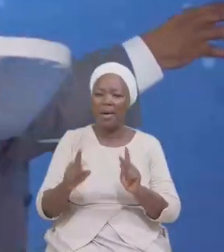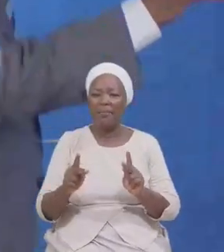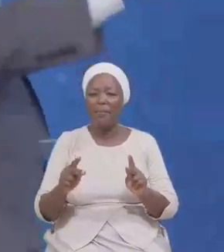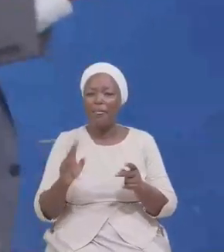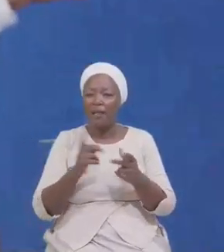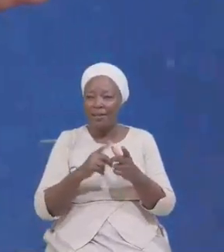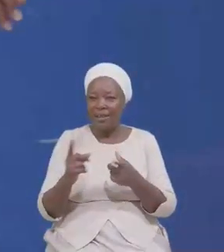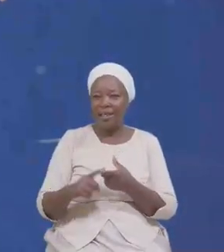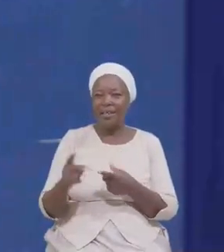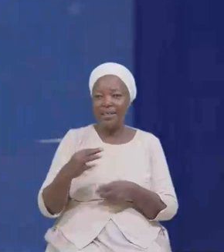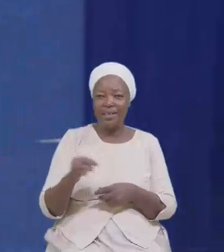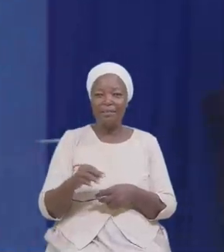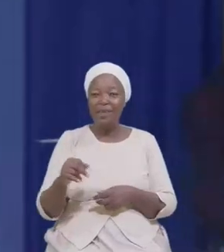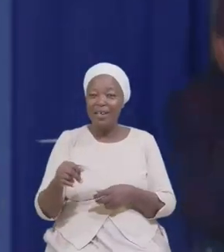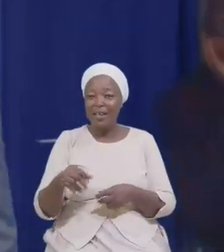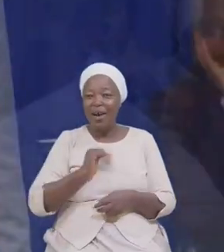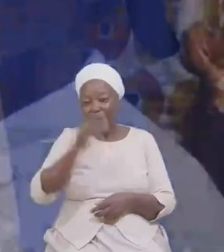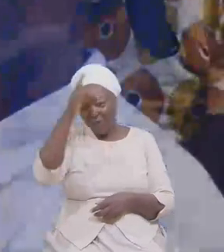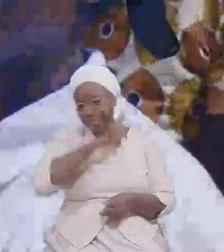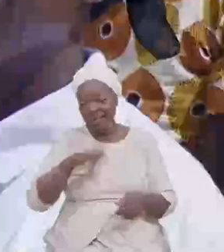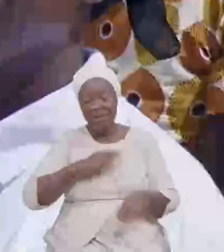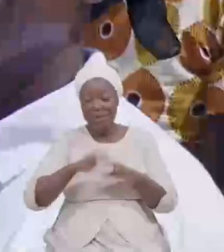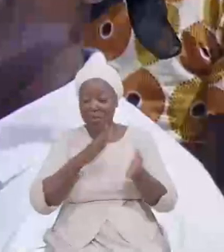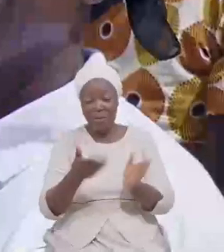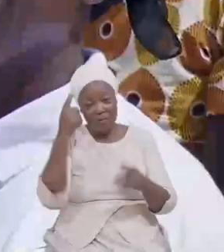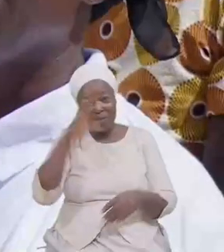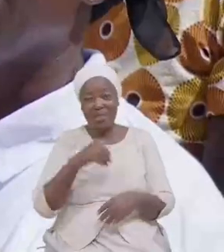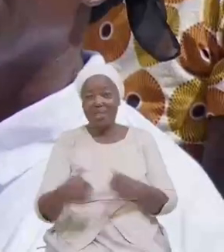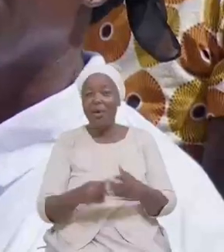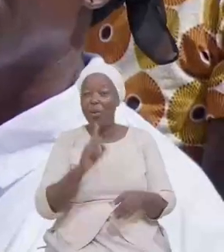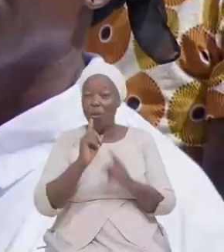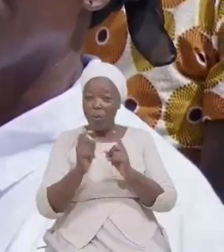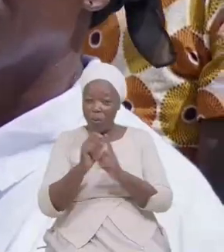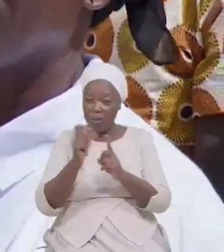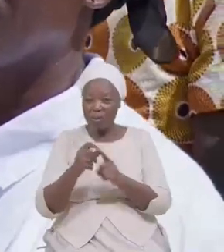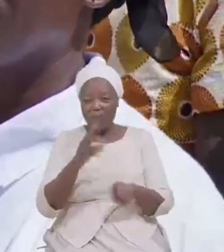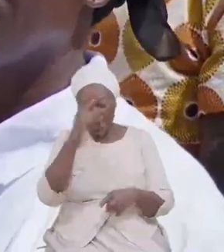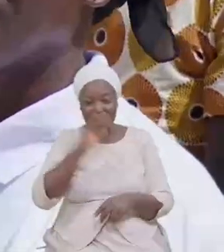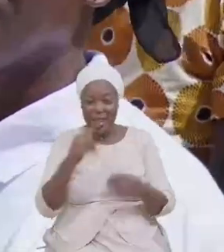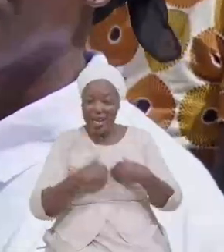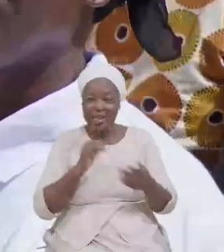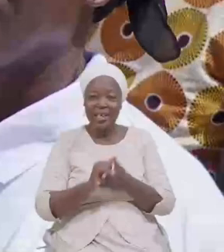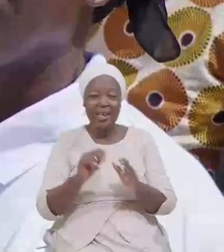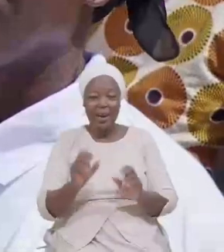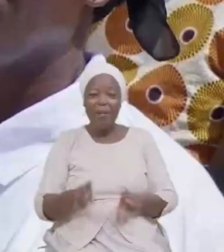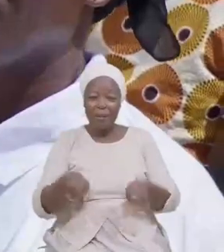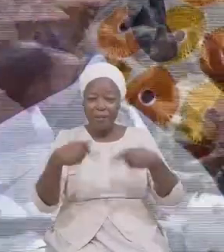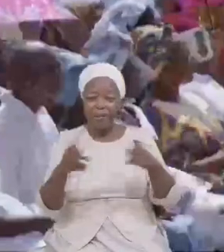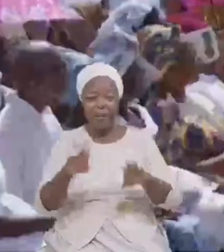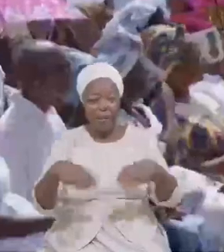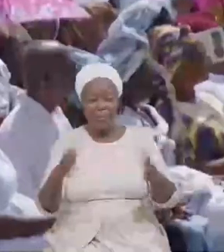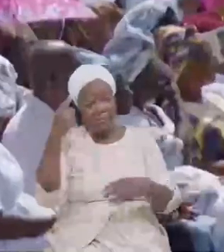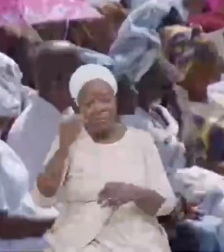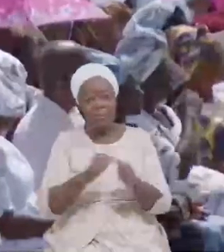Je n'attendais pas son affirmation. Parce que moi, j'avais l'affirmation dans mon cœur. J'ai dit,